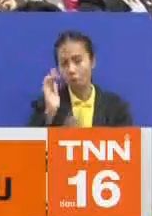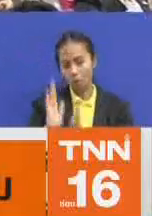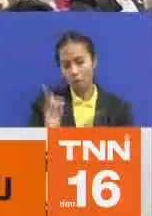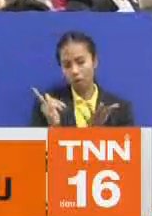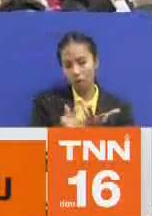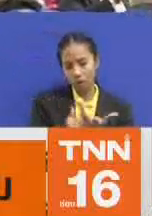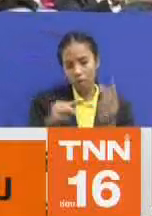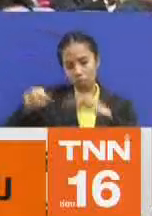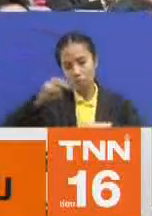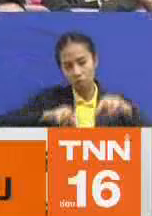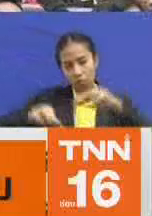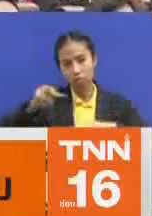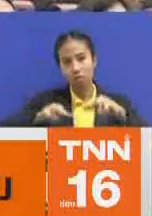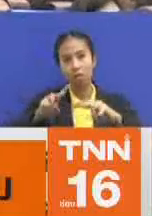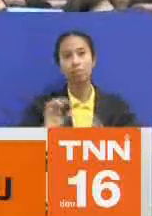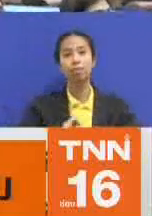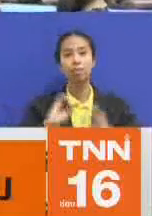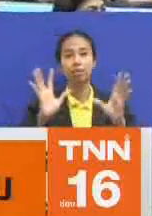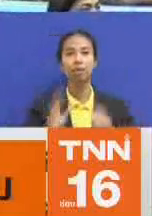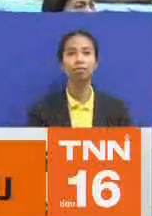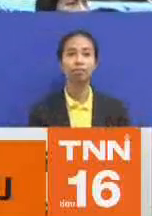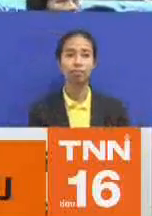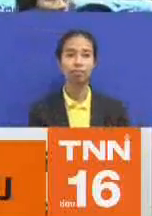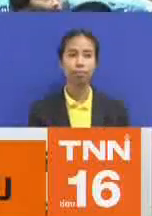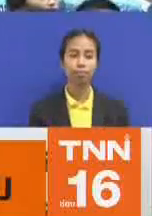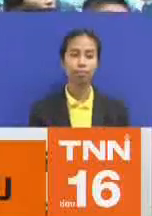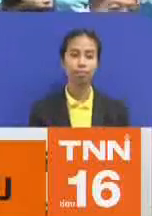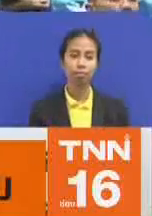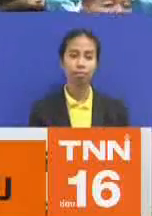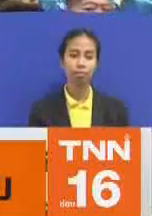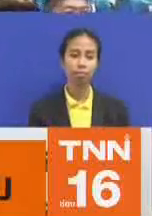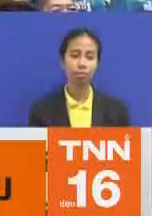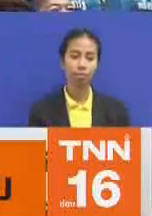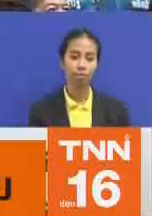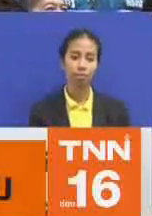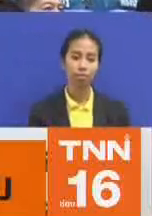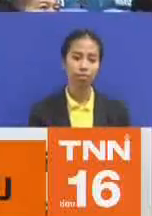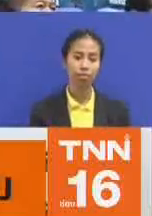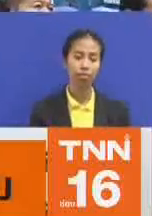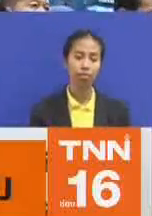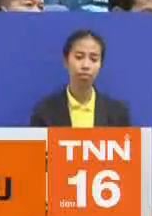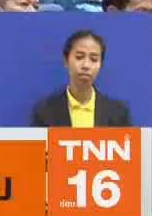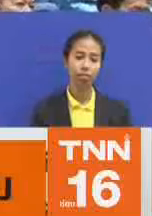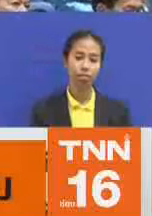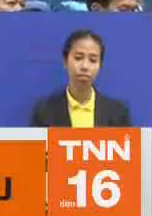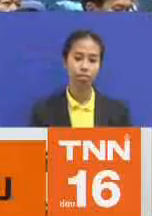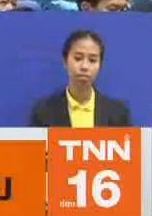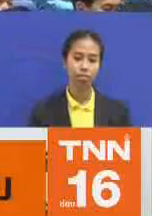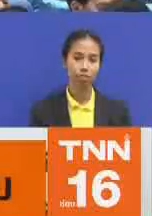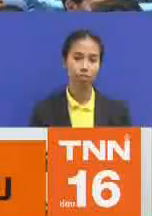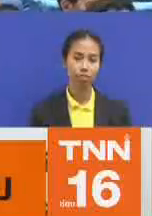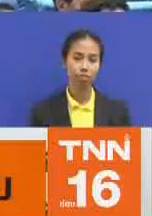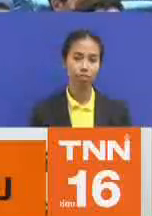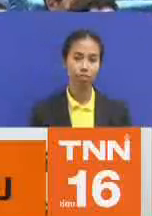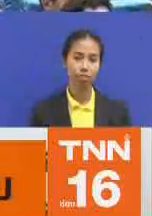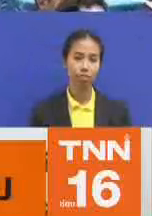และสสของพักภูมิใจไทยนะครับก็ยืนยันนะครับว่าไม่ใช่เป็นการวอล์กเอาท์แต่เนื่องจากเกิดอาการหิวอาหารหิวข้าวครับ